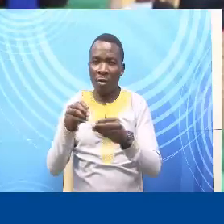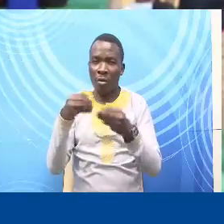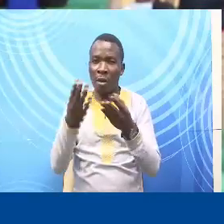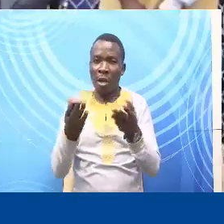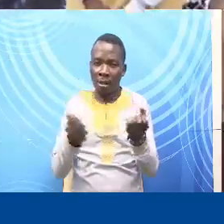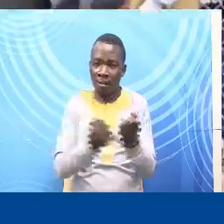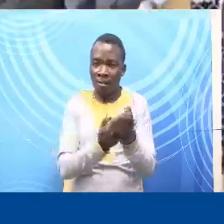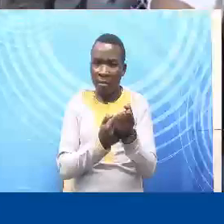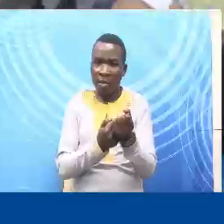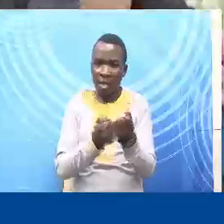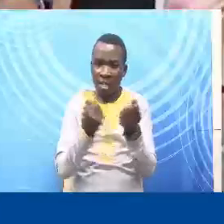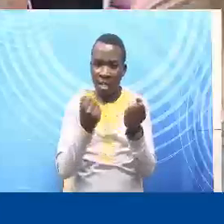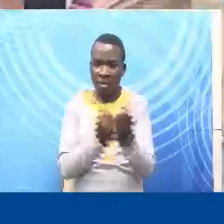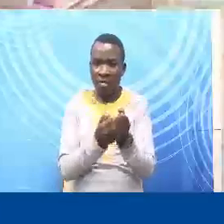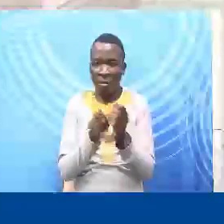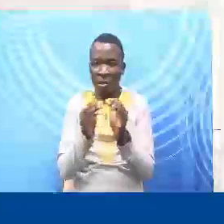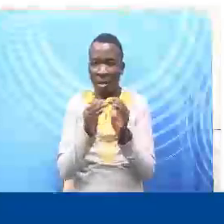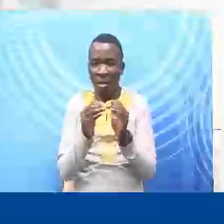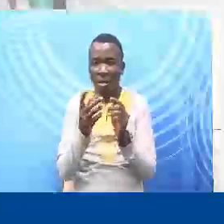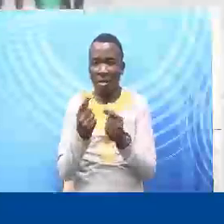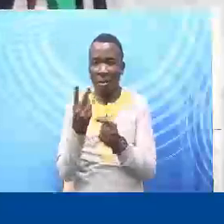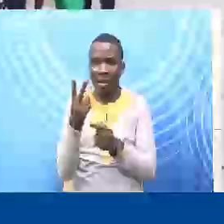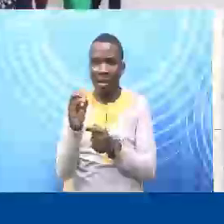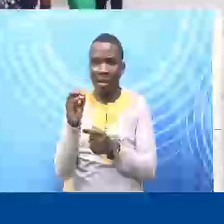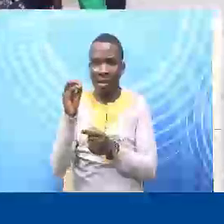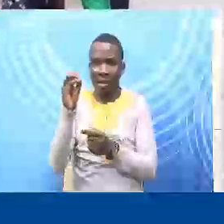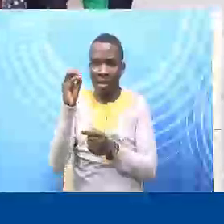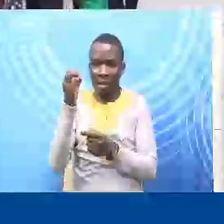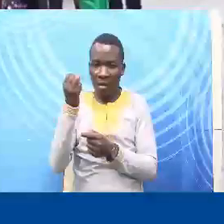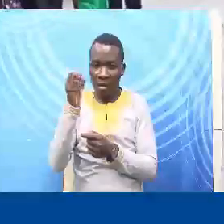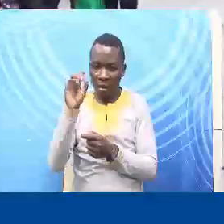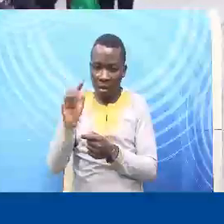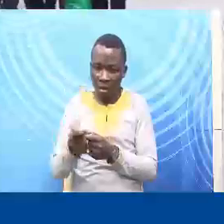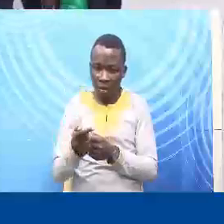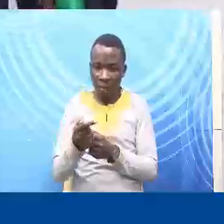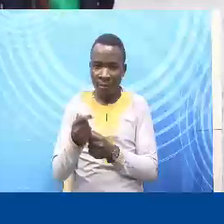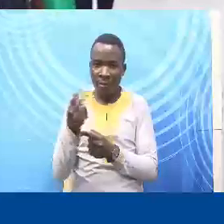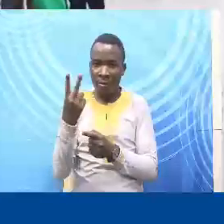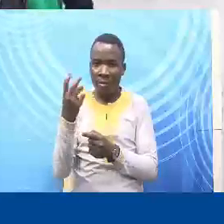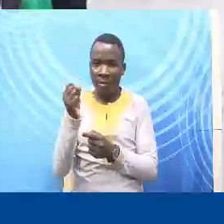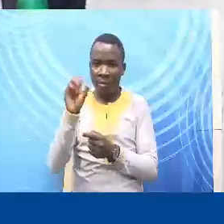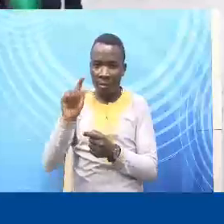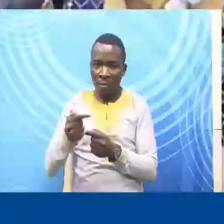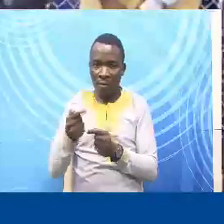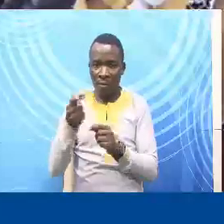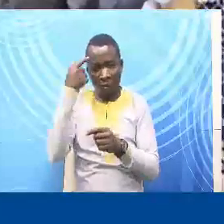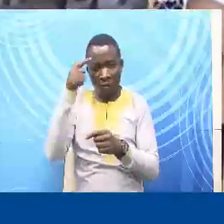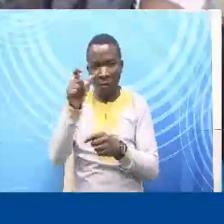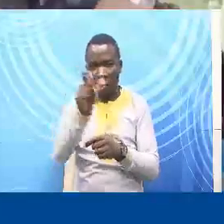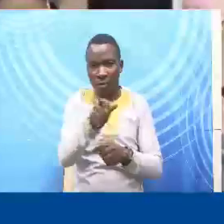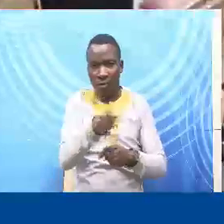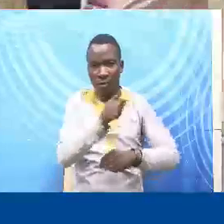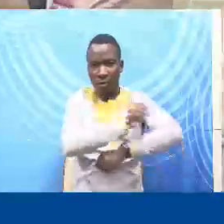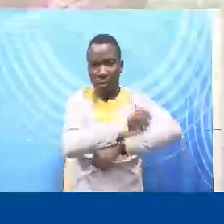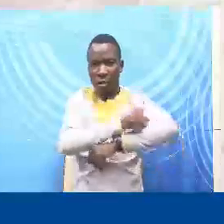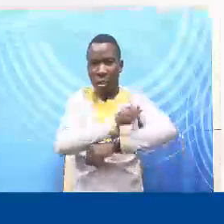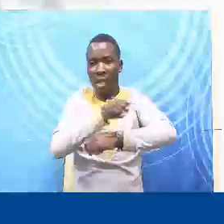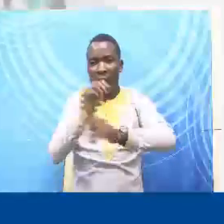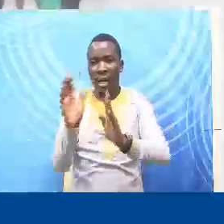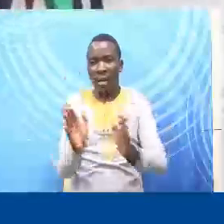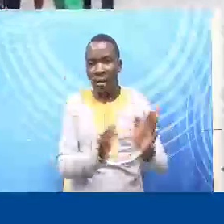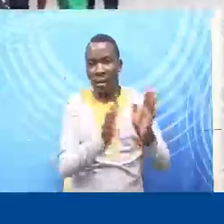iyi nkunga ikaba ingana n'amafaranga 2025 ku munyeshuri gusa aya mafaranga akaba agenewe ibigo by'amashuri